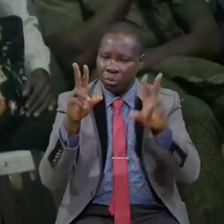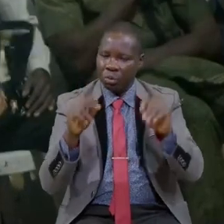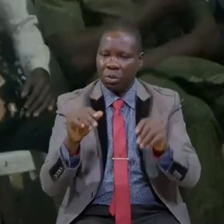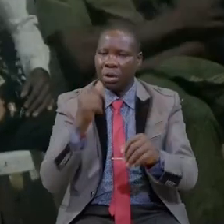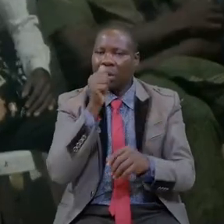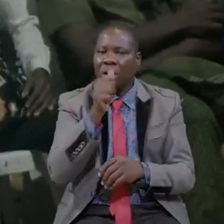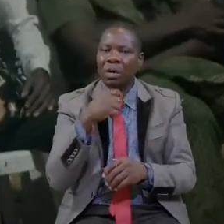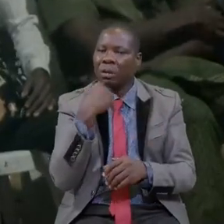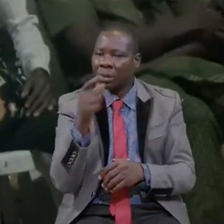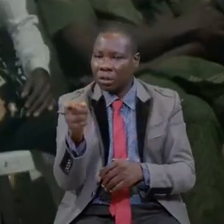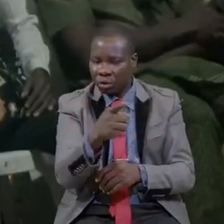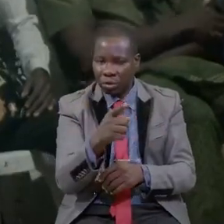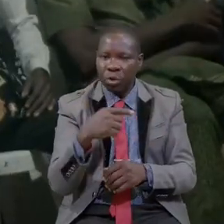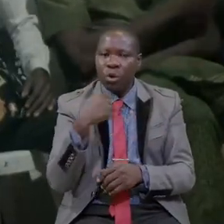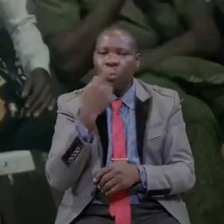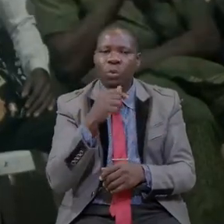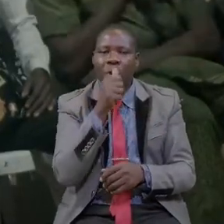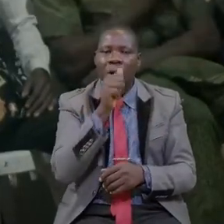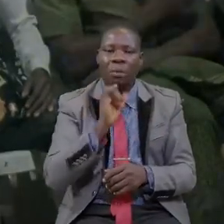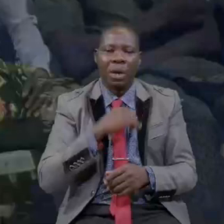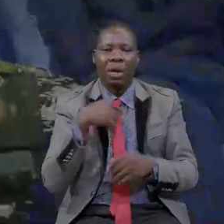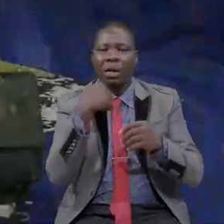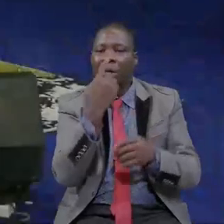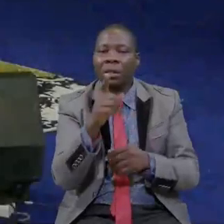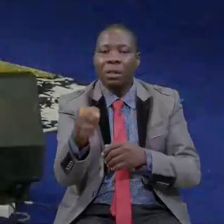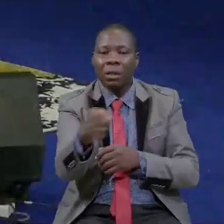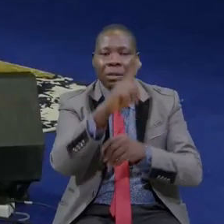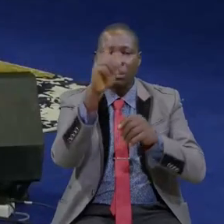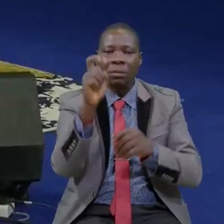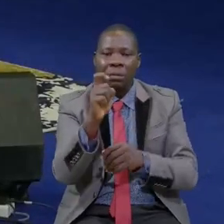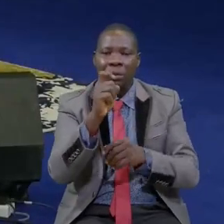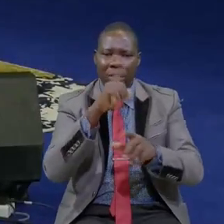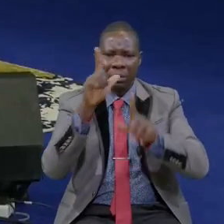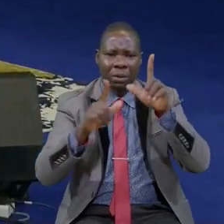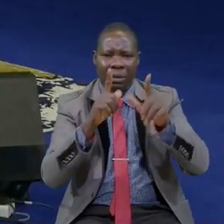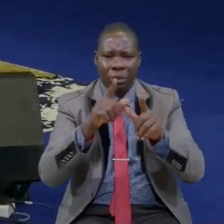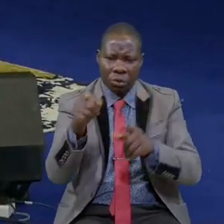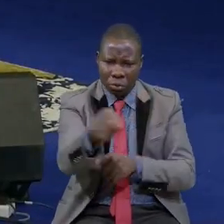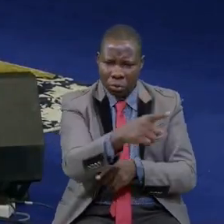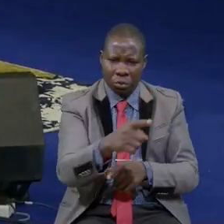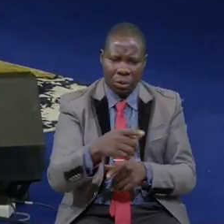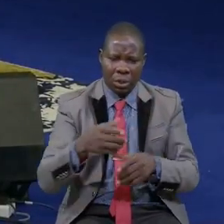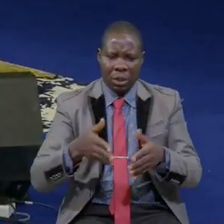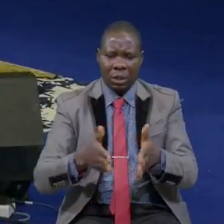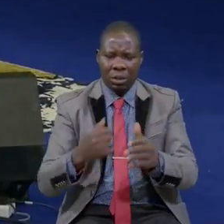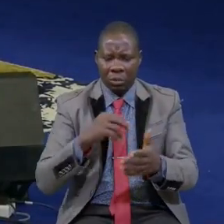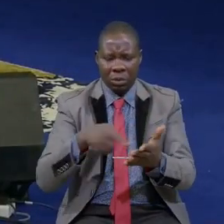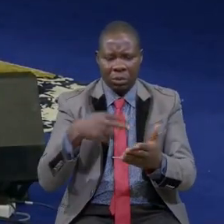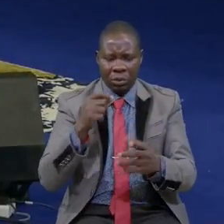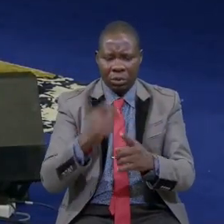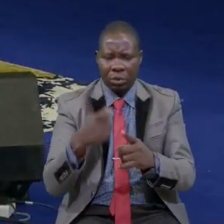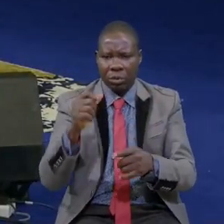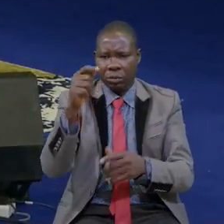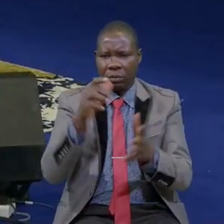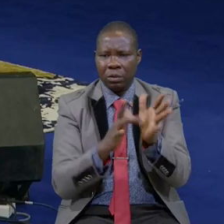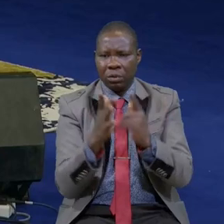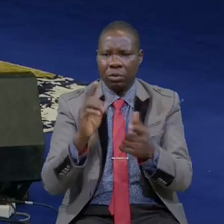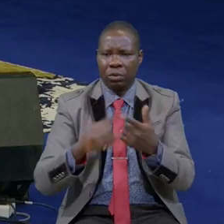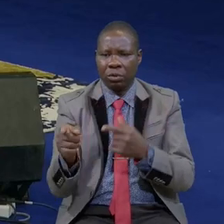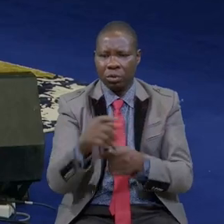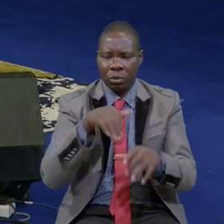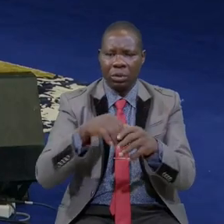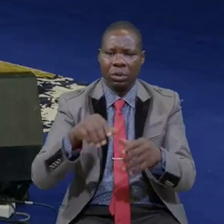ça? Je dis, à qui est-ce que je dis ça? Je vais vous lire les paroles de Jésus-Christ. En Luc chapitre